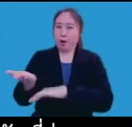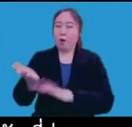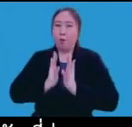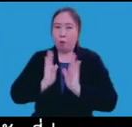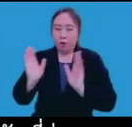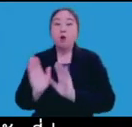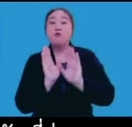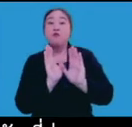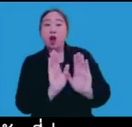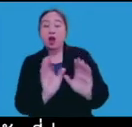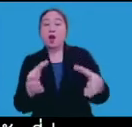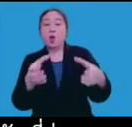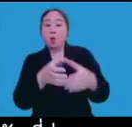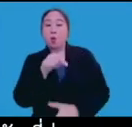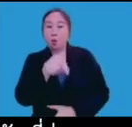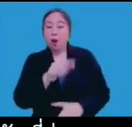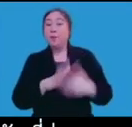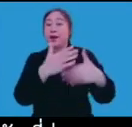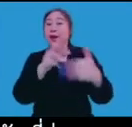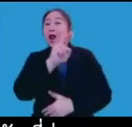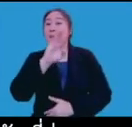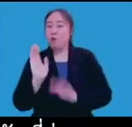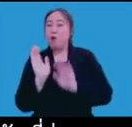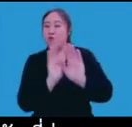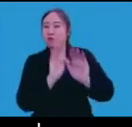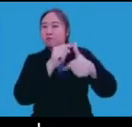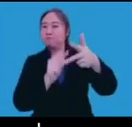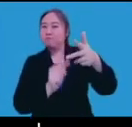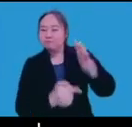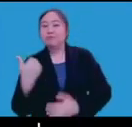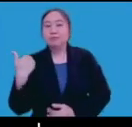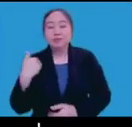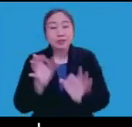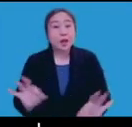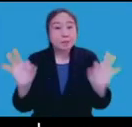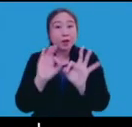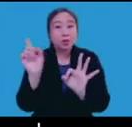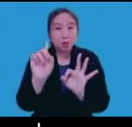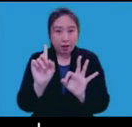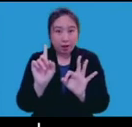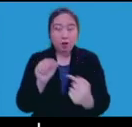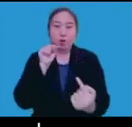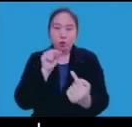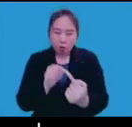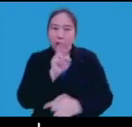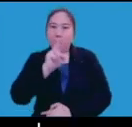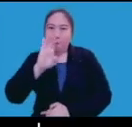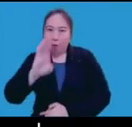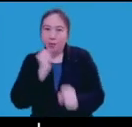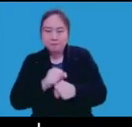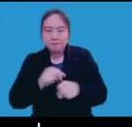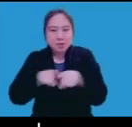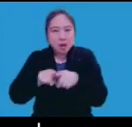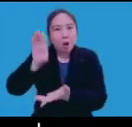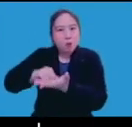รู้สึกจะฝากไว้กับทางทีมพัฒนาระบบเยอะเลยนะครับโดยเฉพาะเรื่องของการปรับปรุงระบบให้สามารถรองรับ